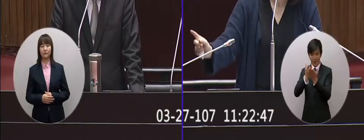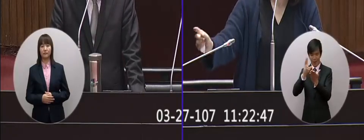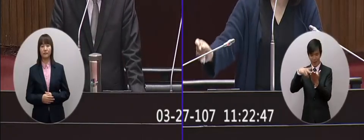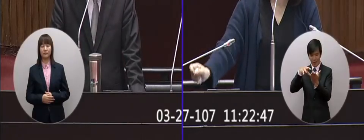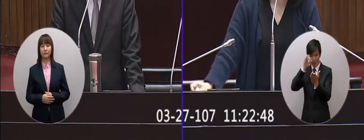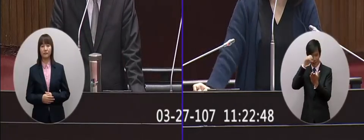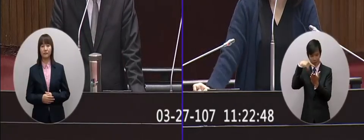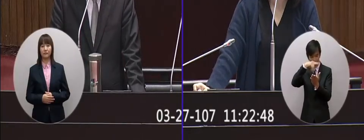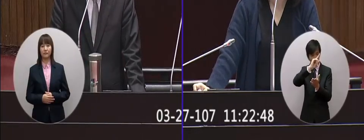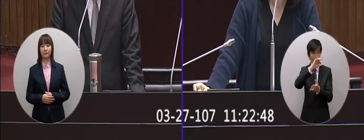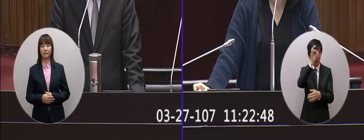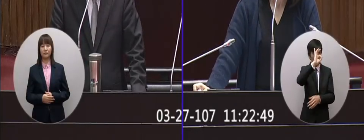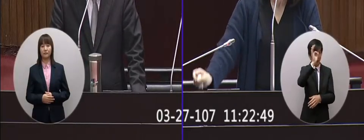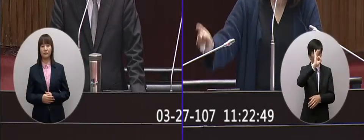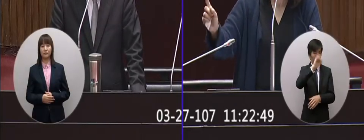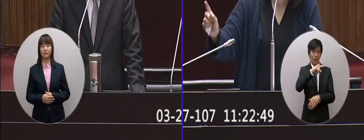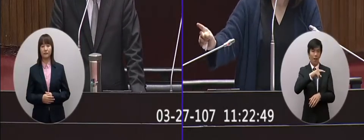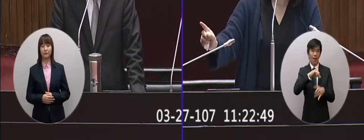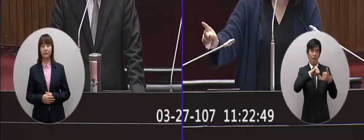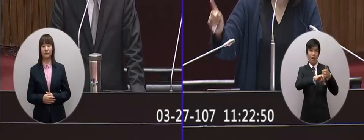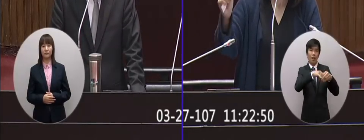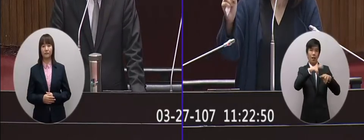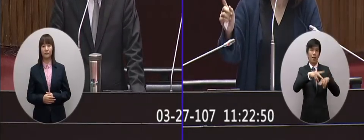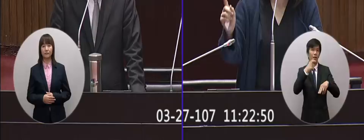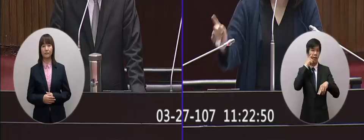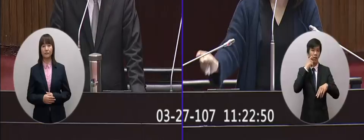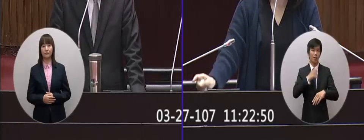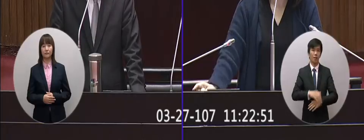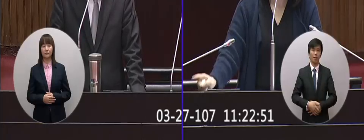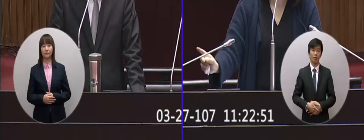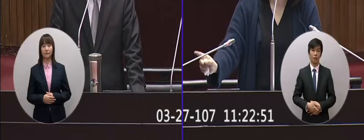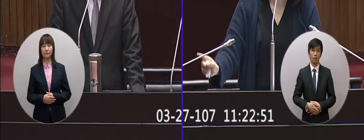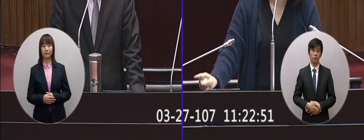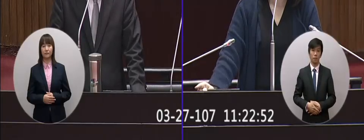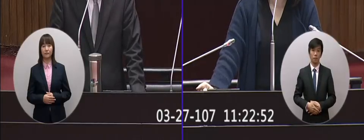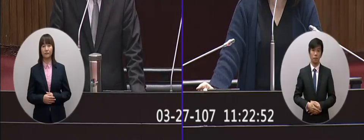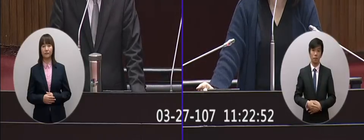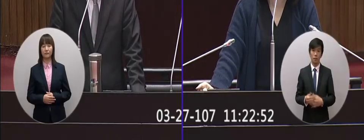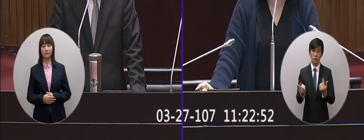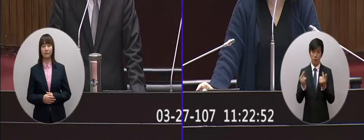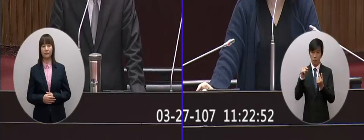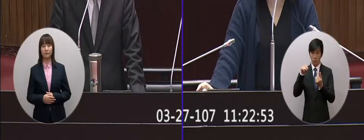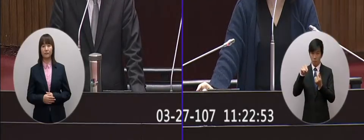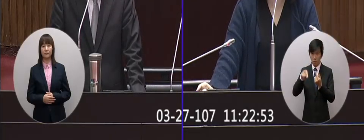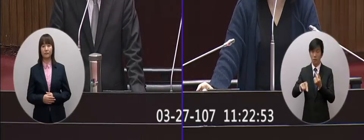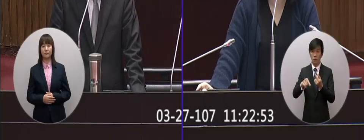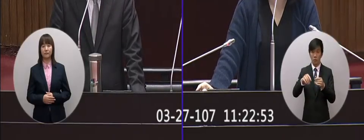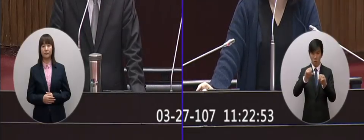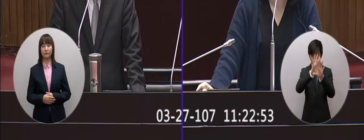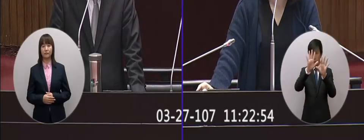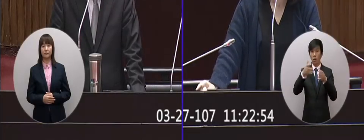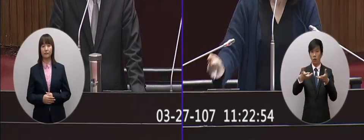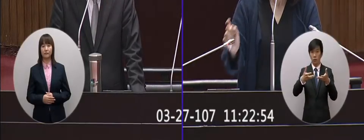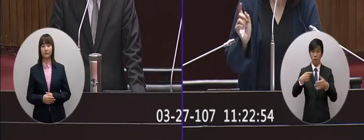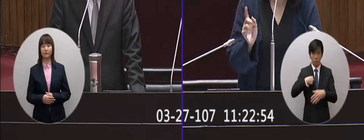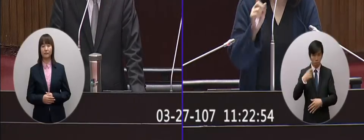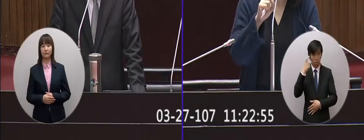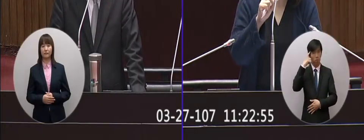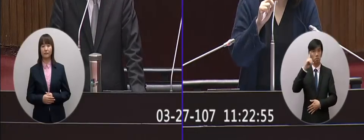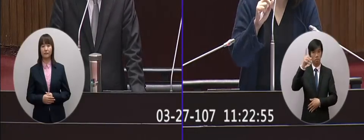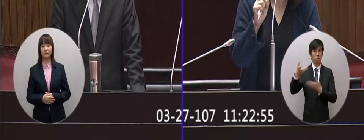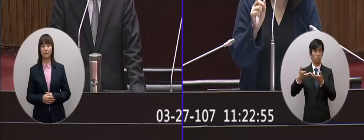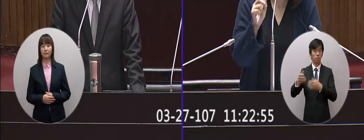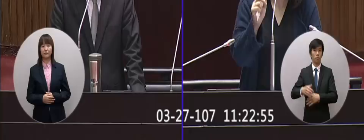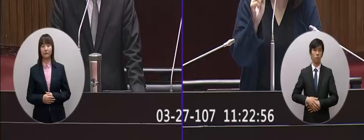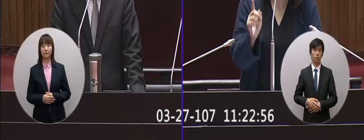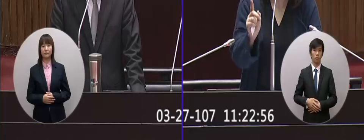骥，可是都一味难求。所以其实像这样的指标让本席不禁想起一件事情哦，像政